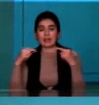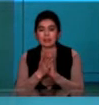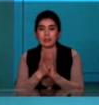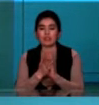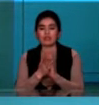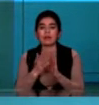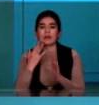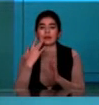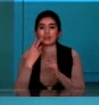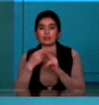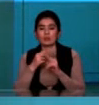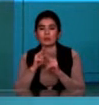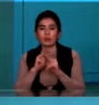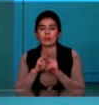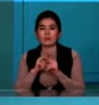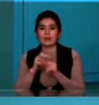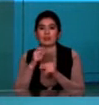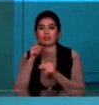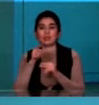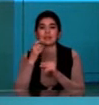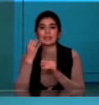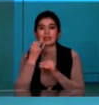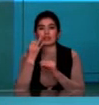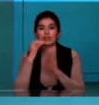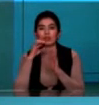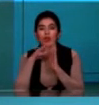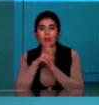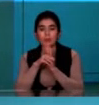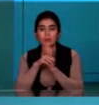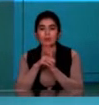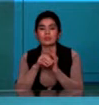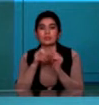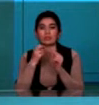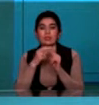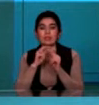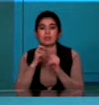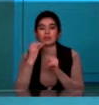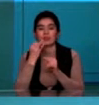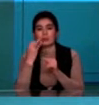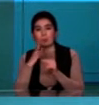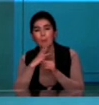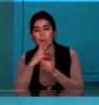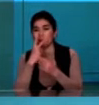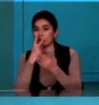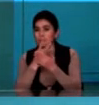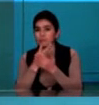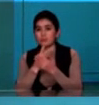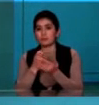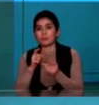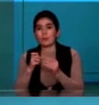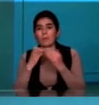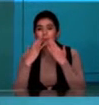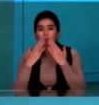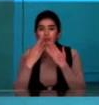рисунки. Веб-страница, когда состоит только из текста, не очень интересно ее смотреть или